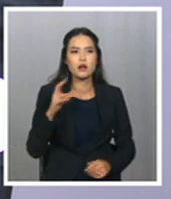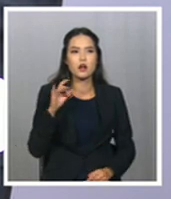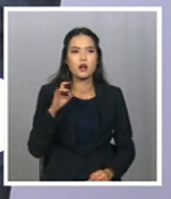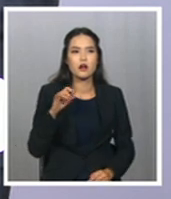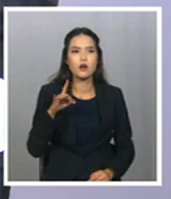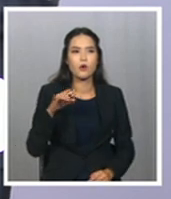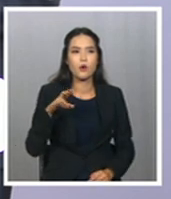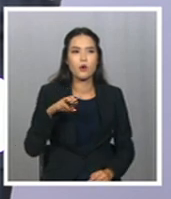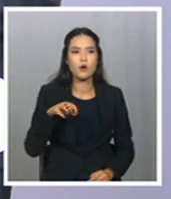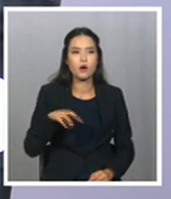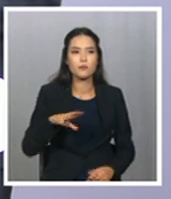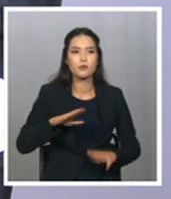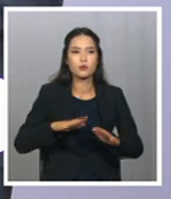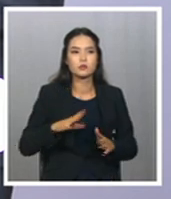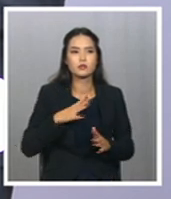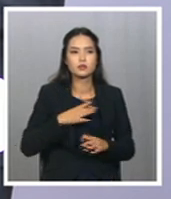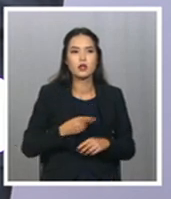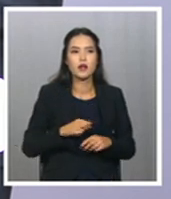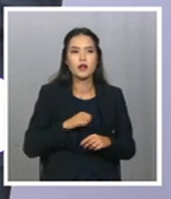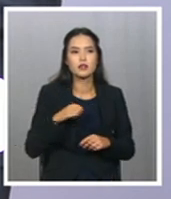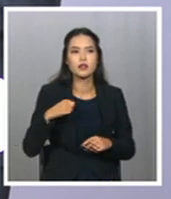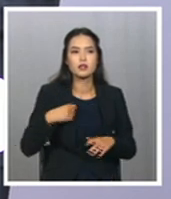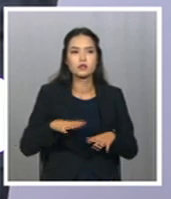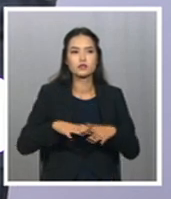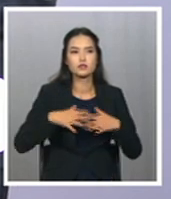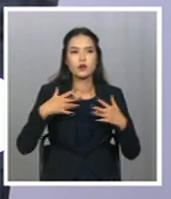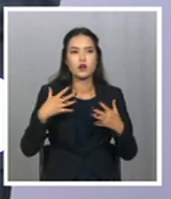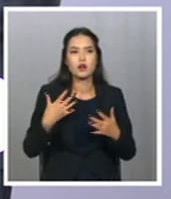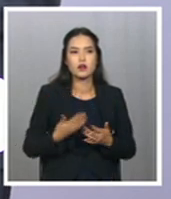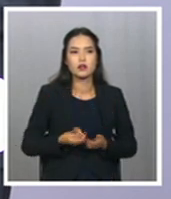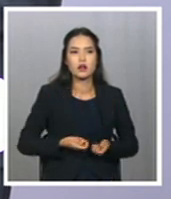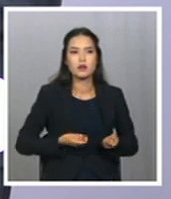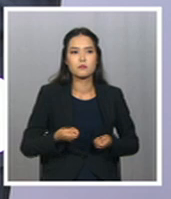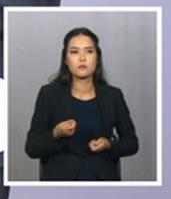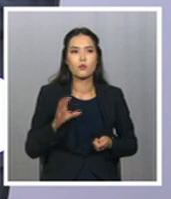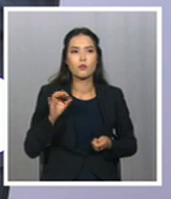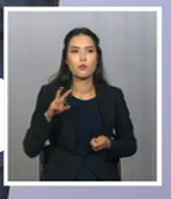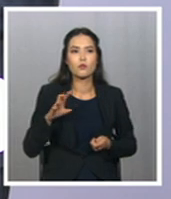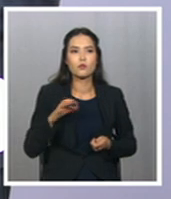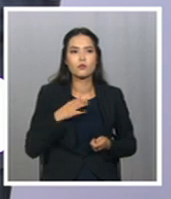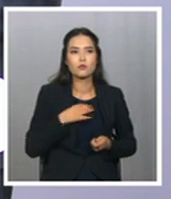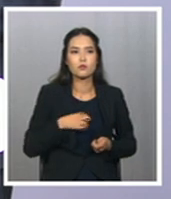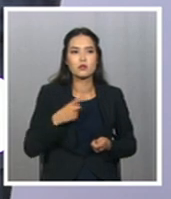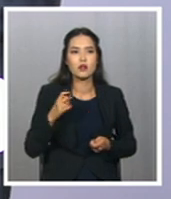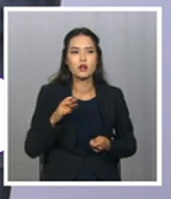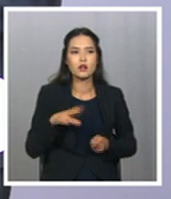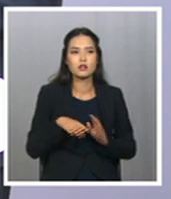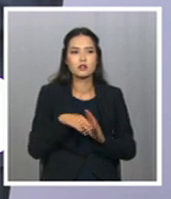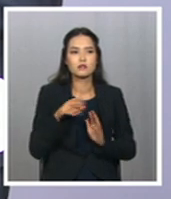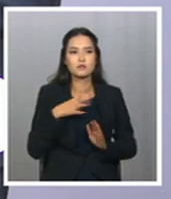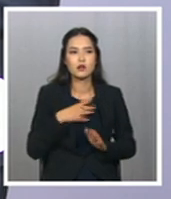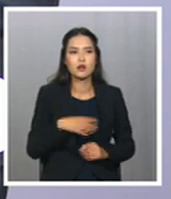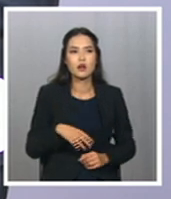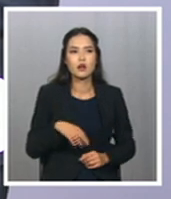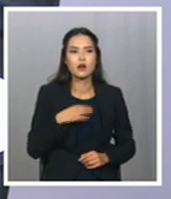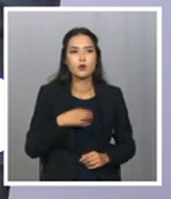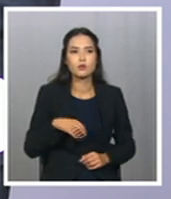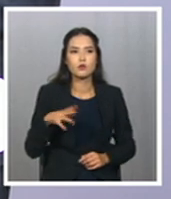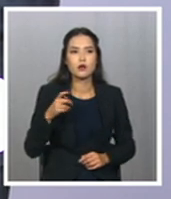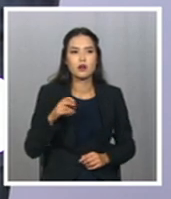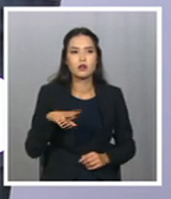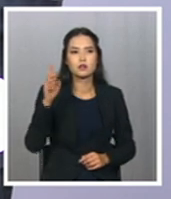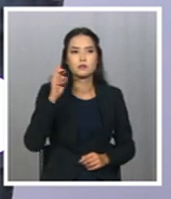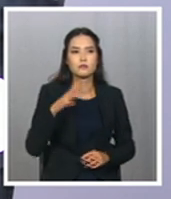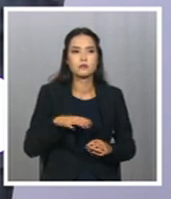орналасты. Ең жоғарғы әміршісі Ұлы хан саналды. Ұлы хан мемлекет басшысы